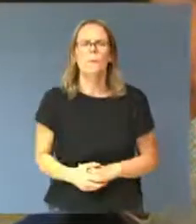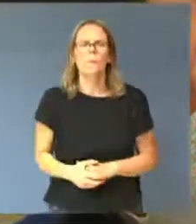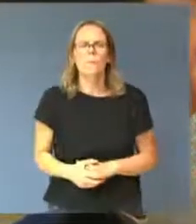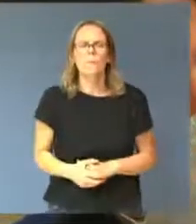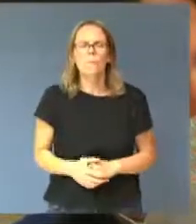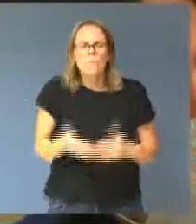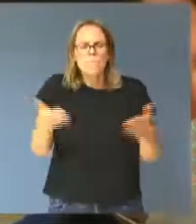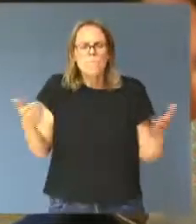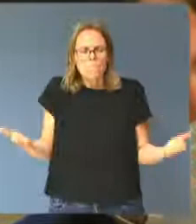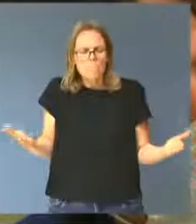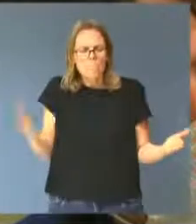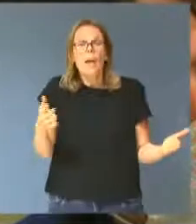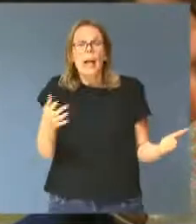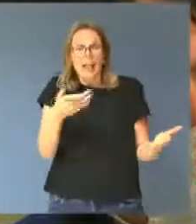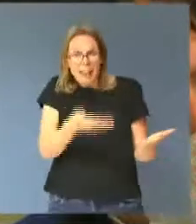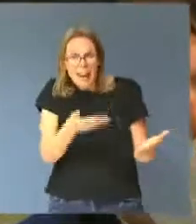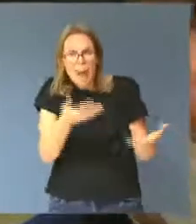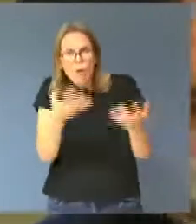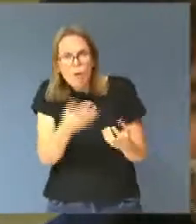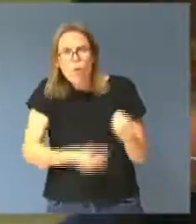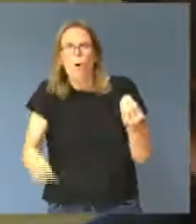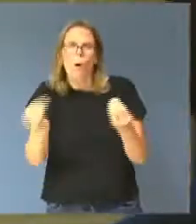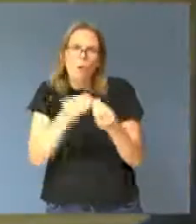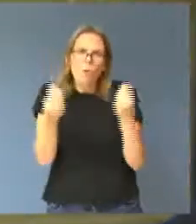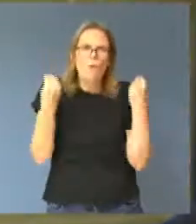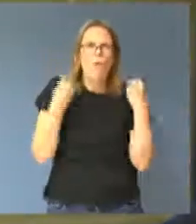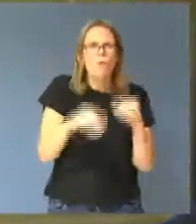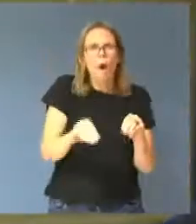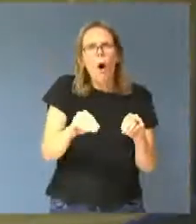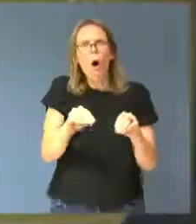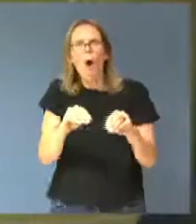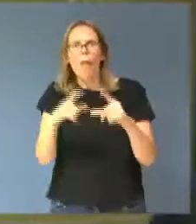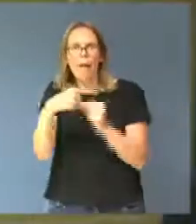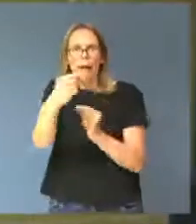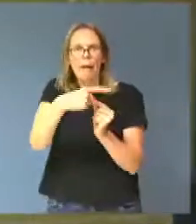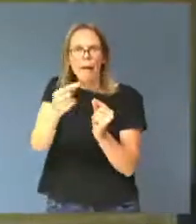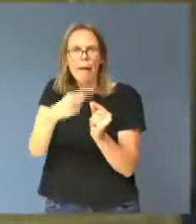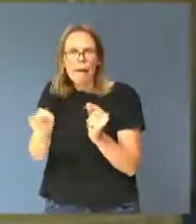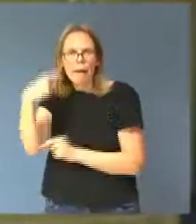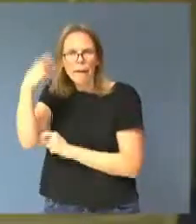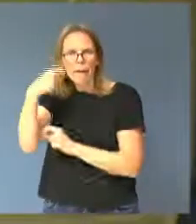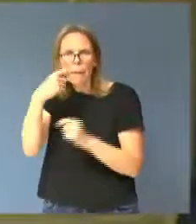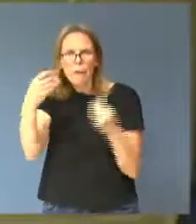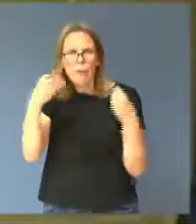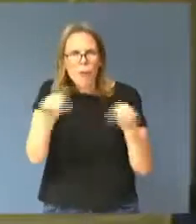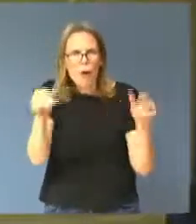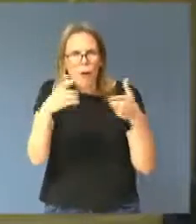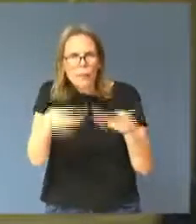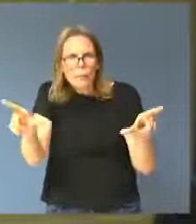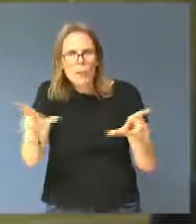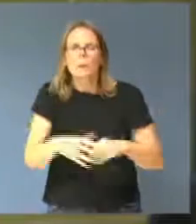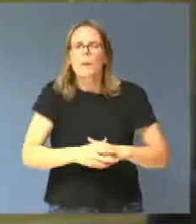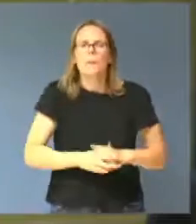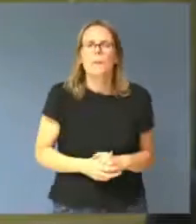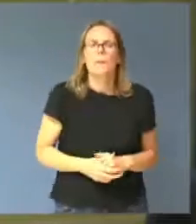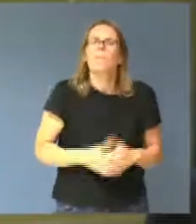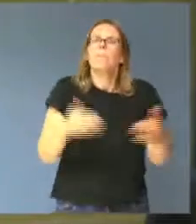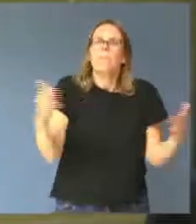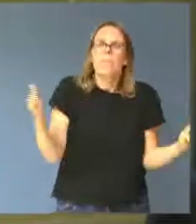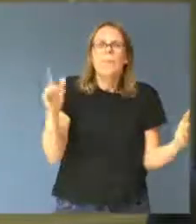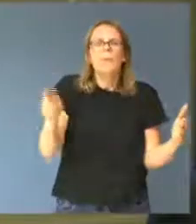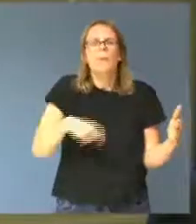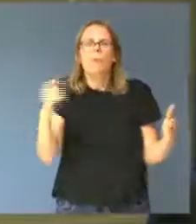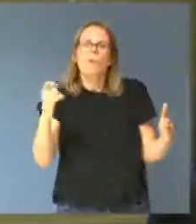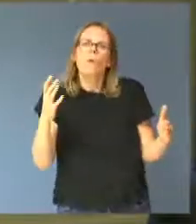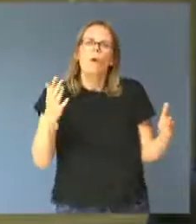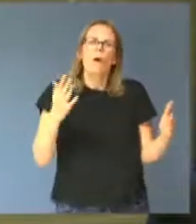à Reims la vente libre du cannabis? Certes, la proposition peut s'inspirer d'une vérité historique. La prohibition de